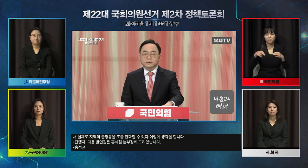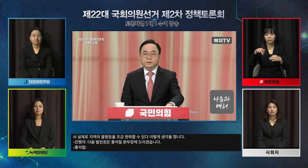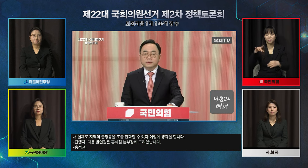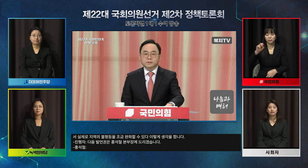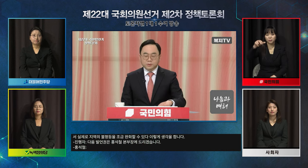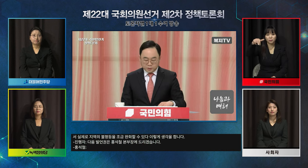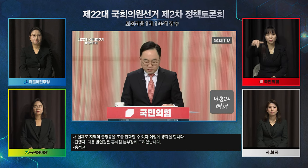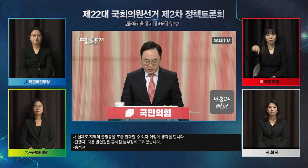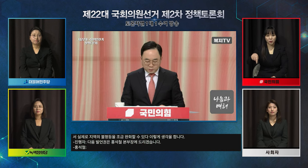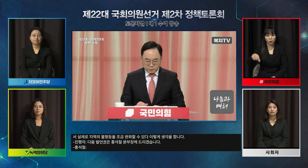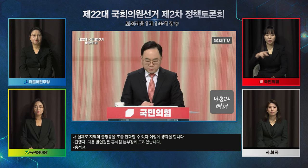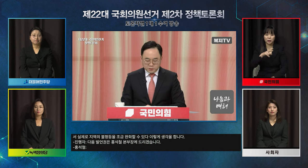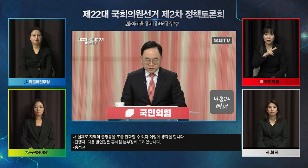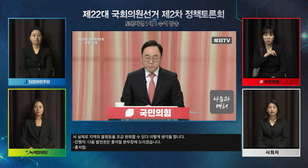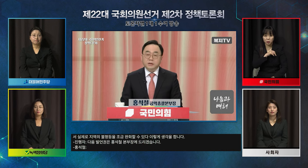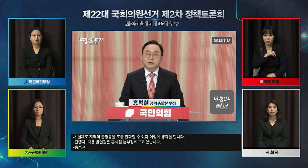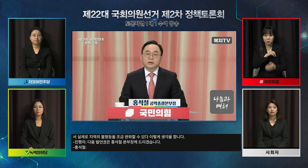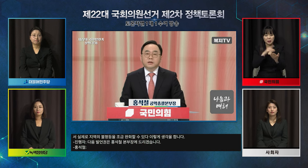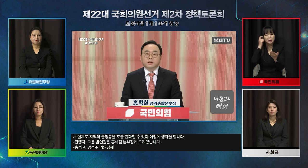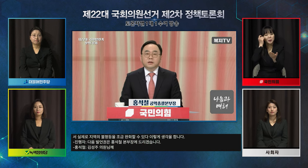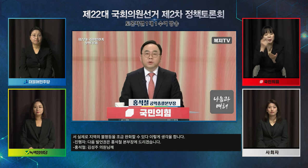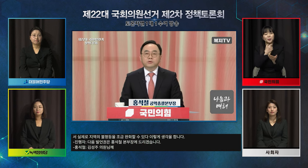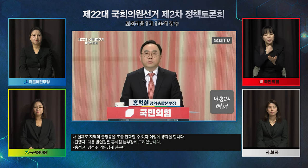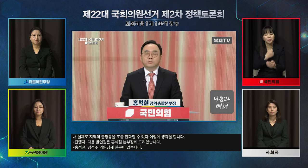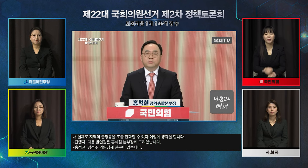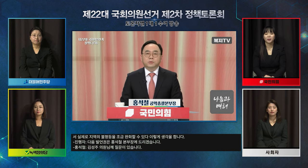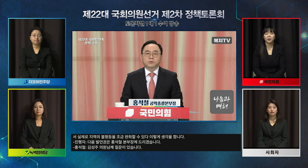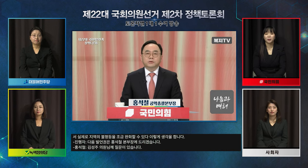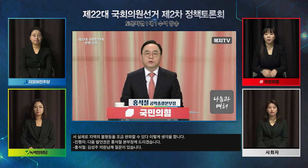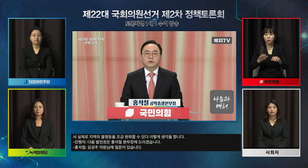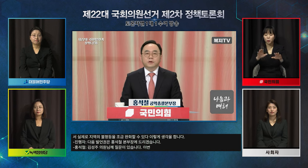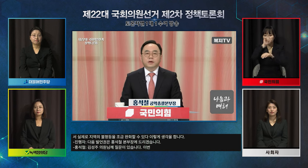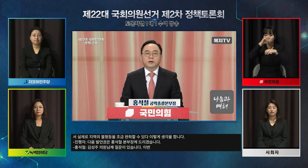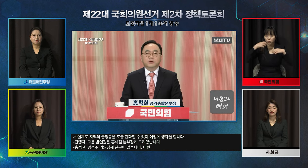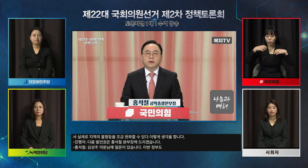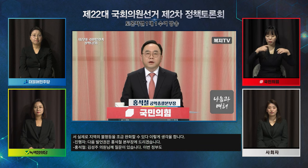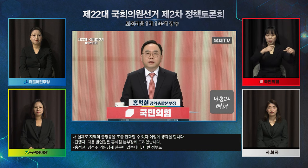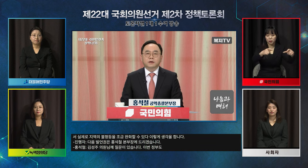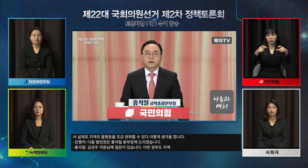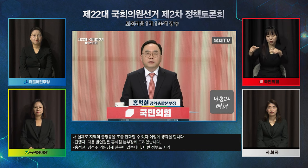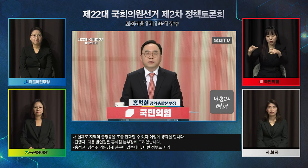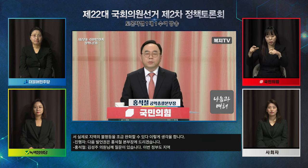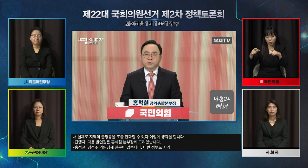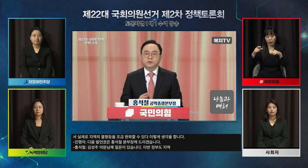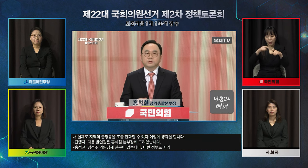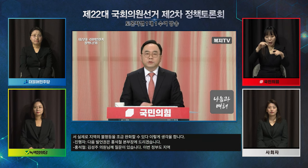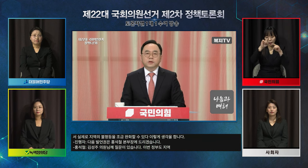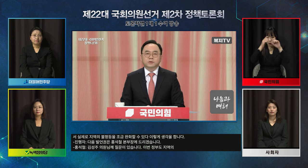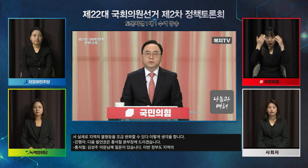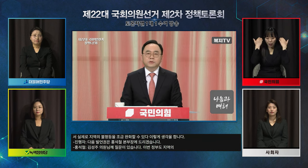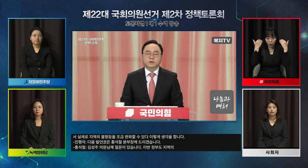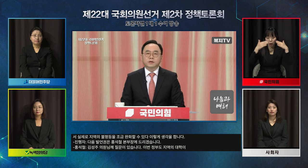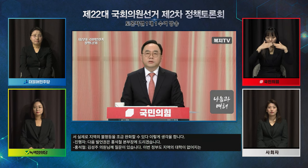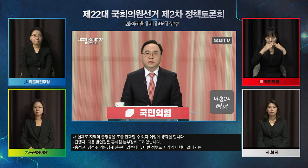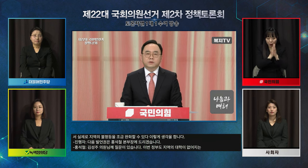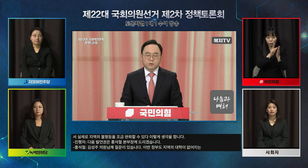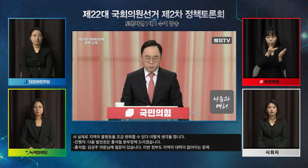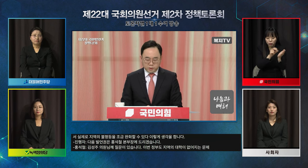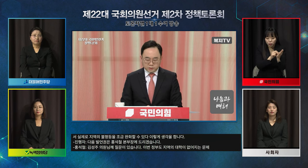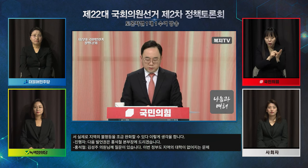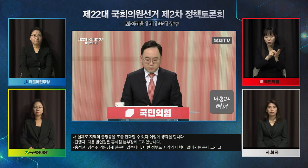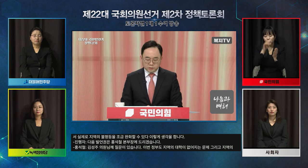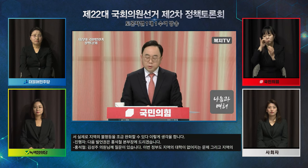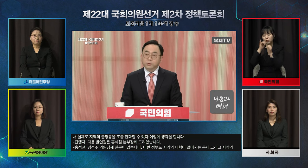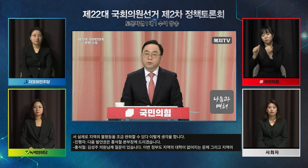김성주 의원님께 질문이 있습니다. 이번 정부도 지역의 대학이 없어지는 문제 그리고 지역의 인재